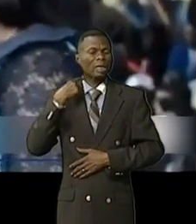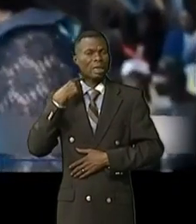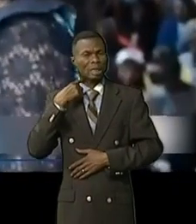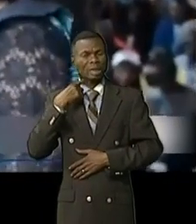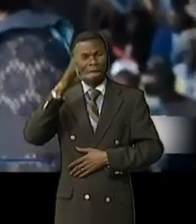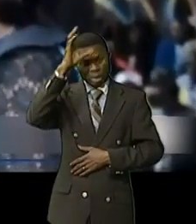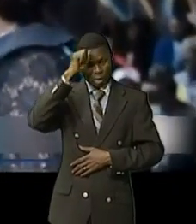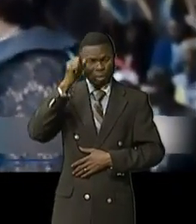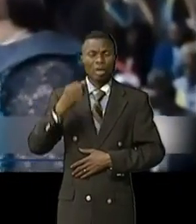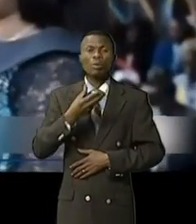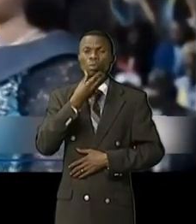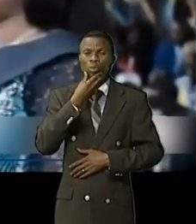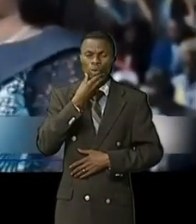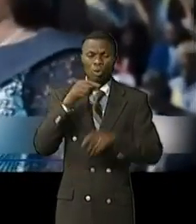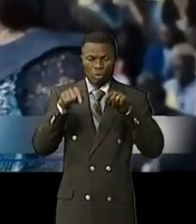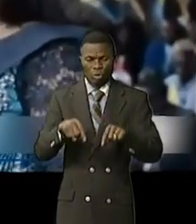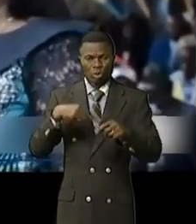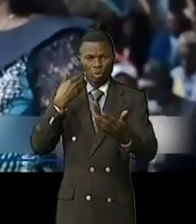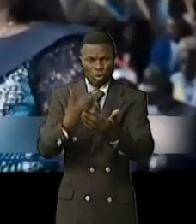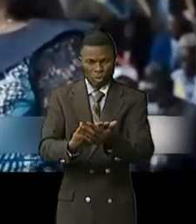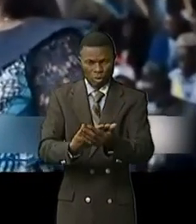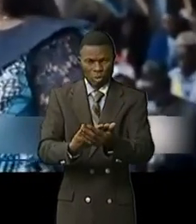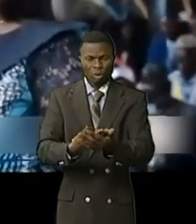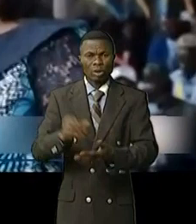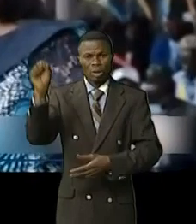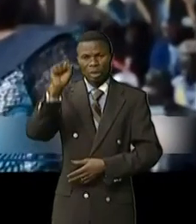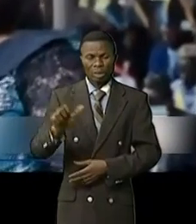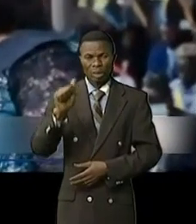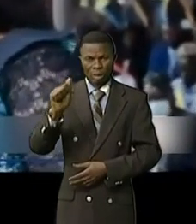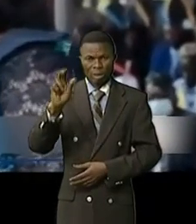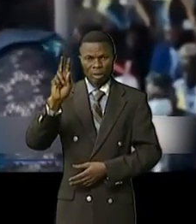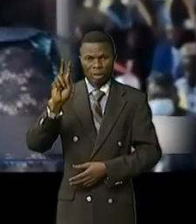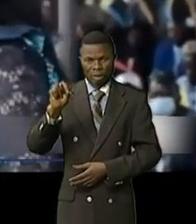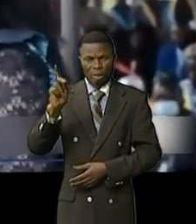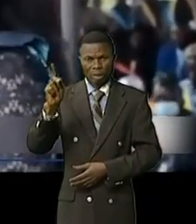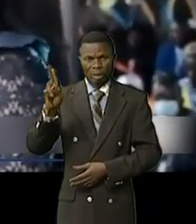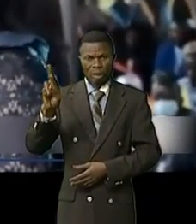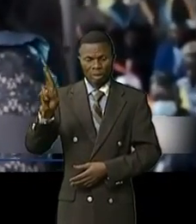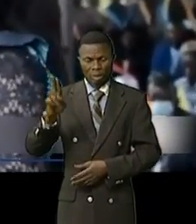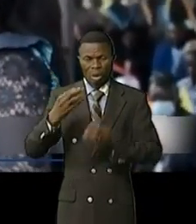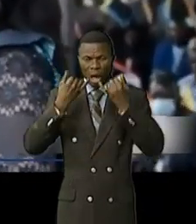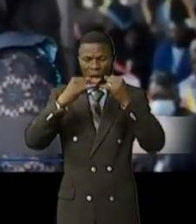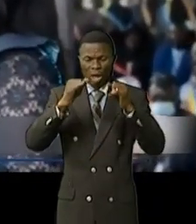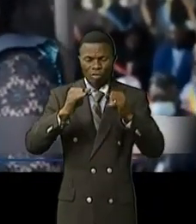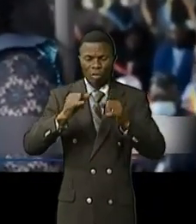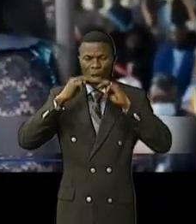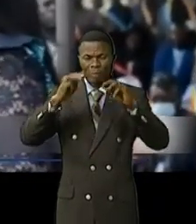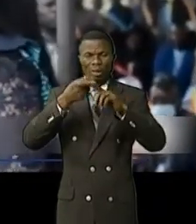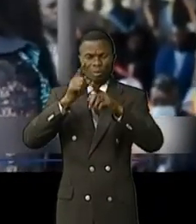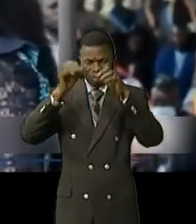à Mbujimayi, et aujourd'hui nous sommes au Sankuru pour transmettre le message du chef de l'État.